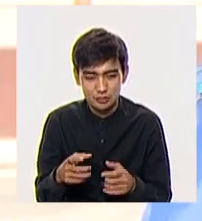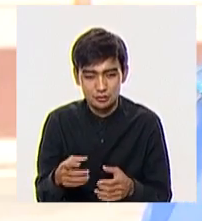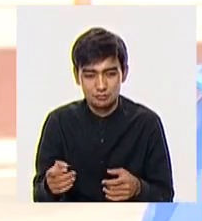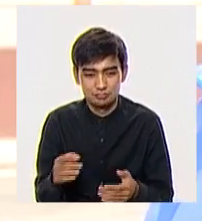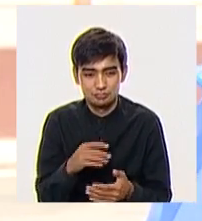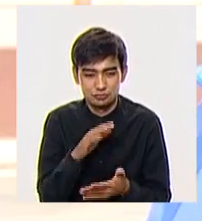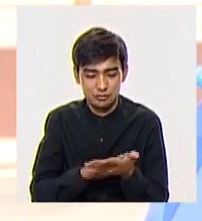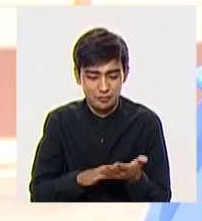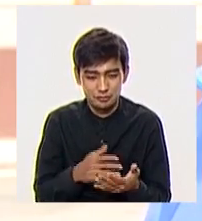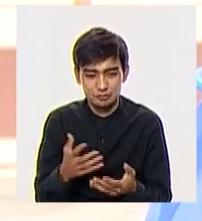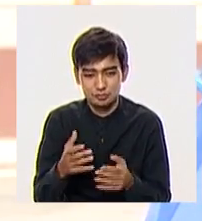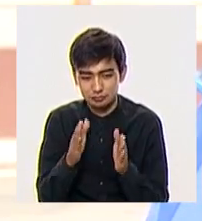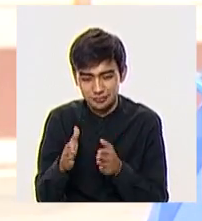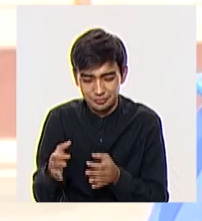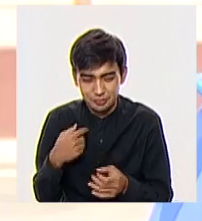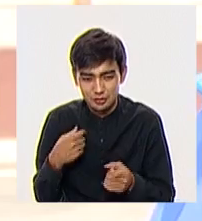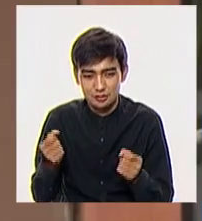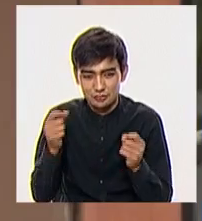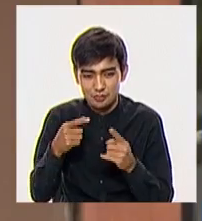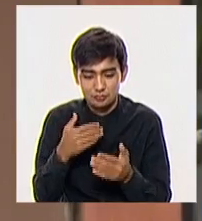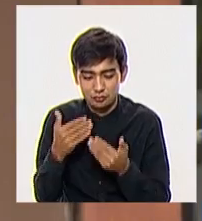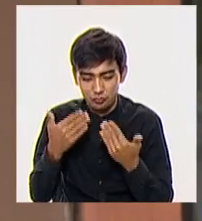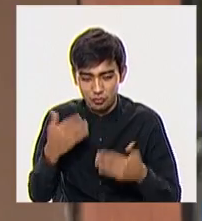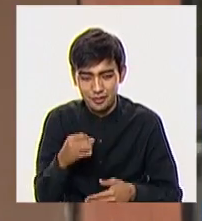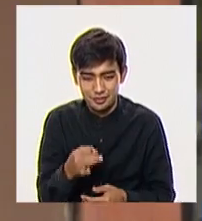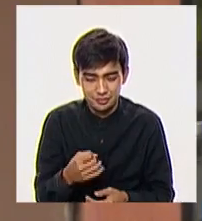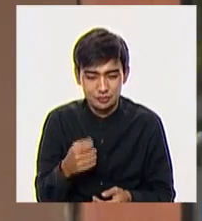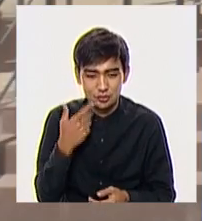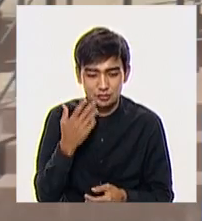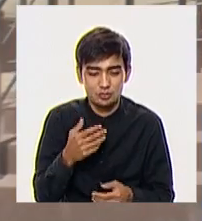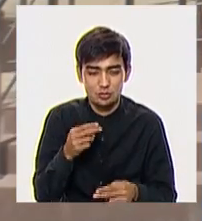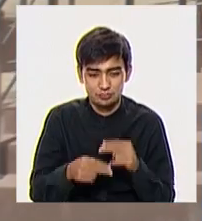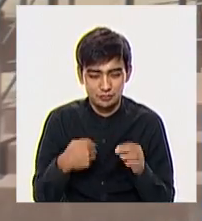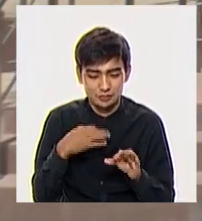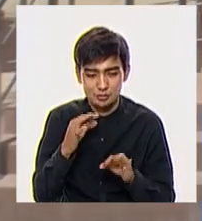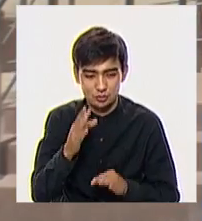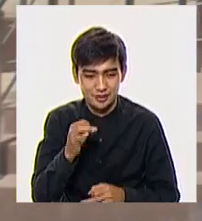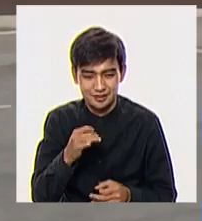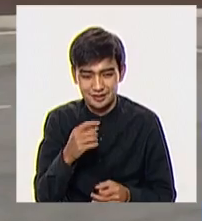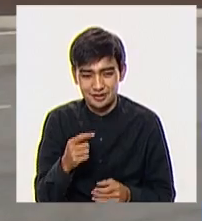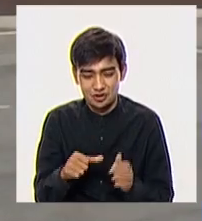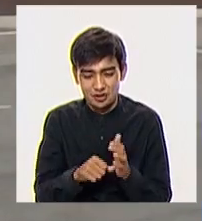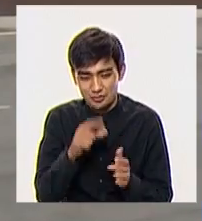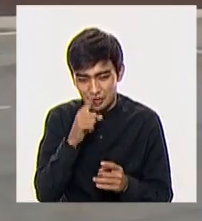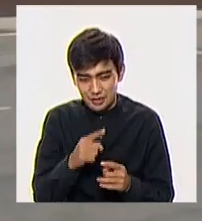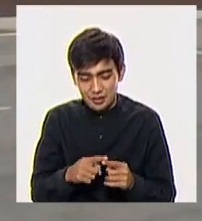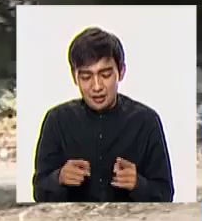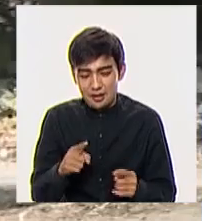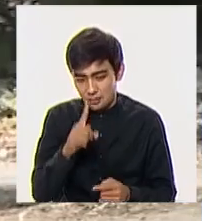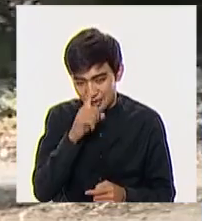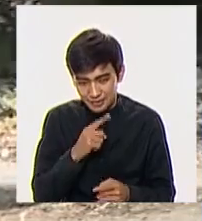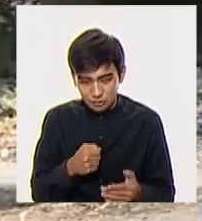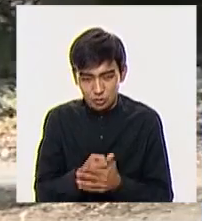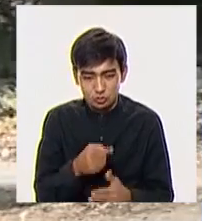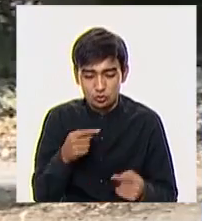олардың әрқайсына жауаптар алынып, сот тартымасы тағайындалған. Жиналған жұртшылыққа прокуратура өкілдері жартайдан соң нақты жауап айтамыз деп қайтарды.